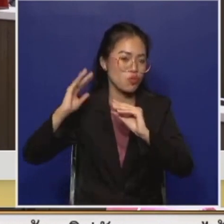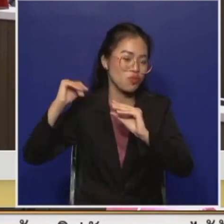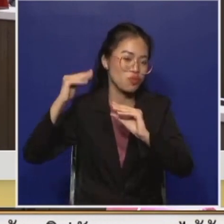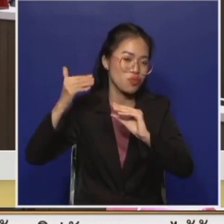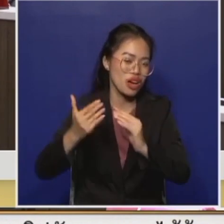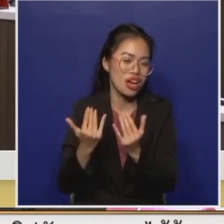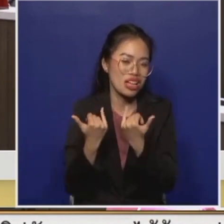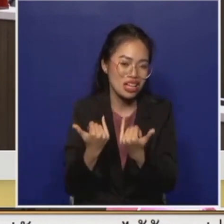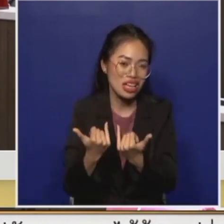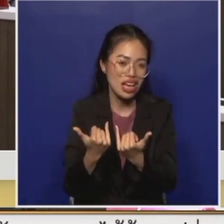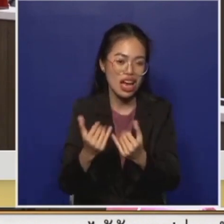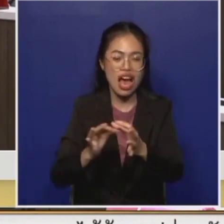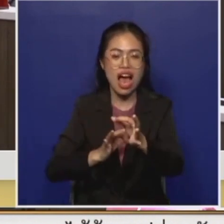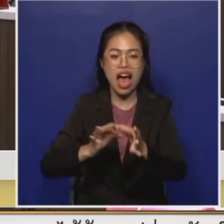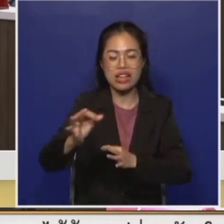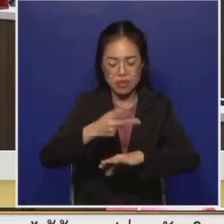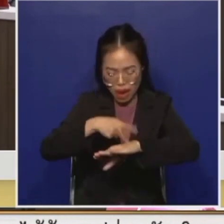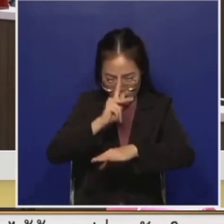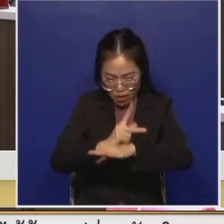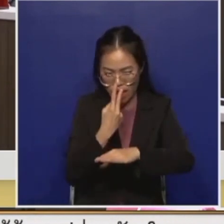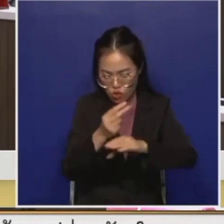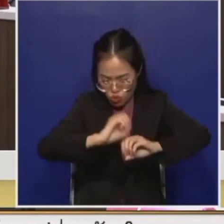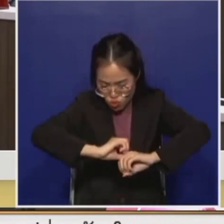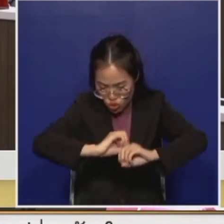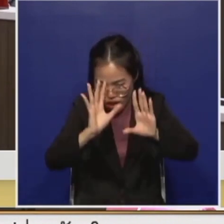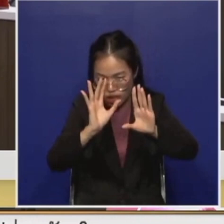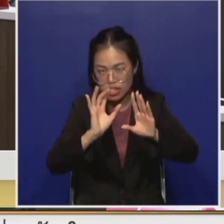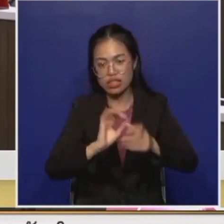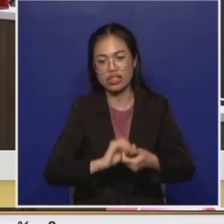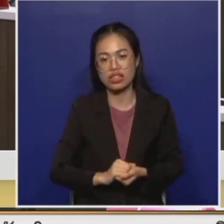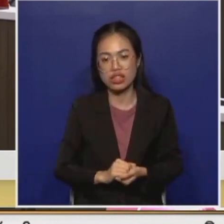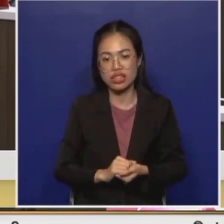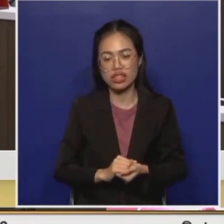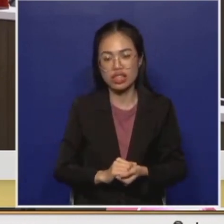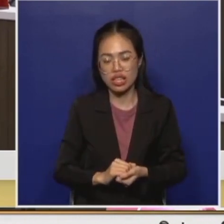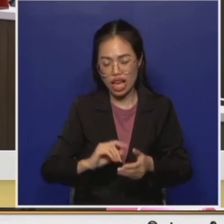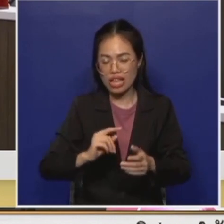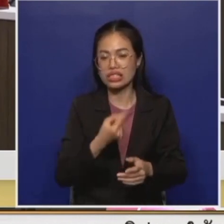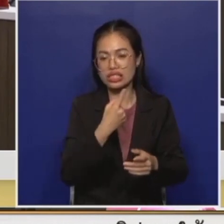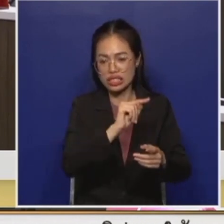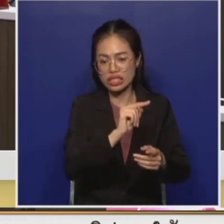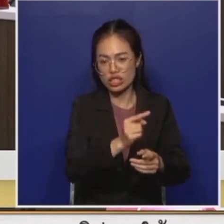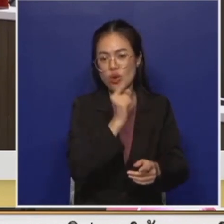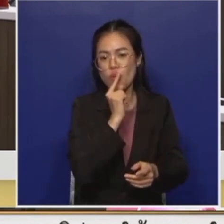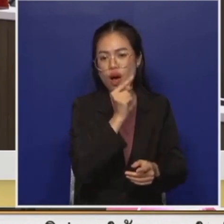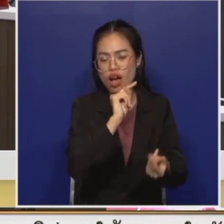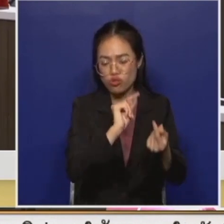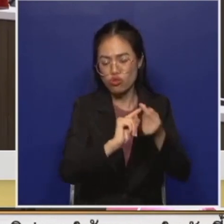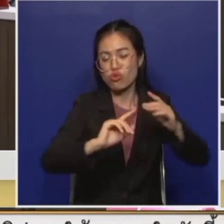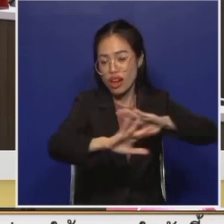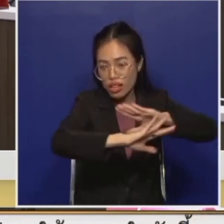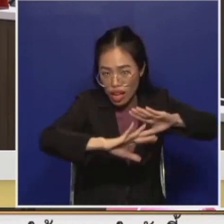า...ชัดชัดแล้วจากข้อเกลาหาจากพยายารหักศาหน่นะครั